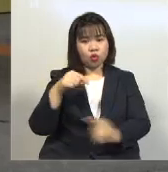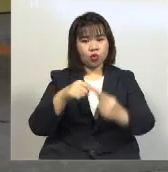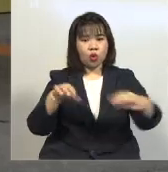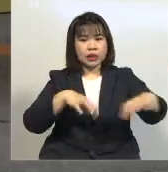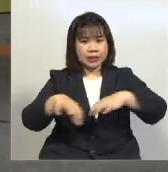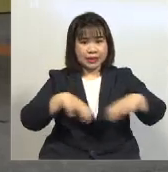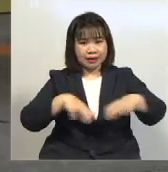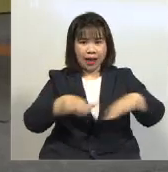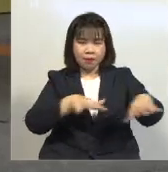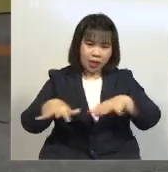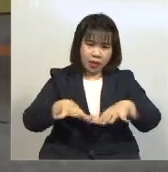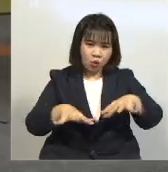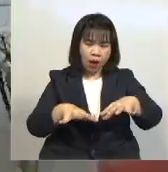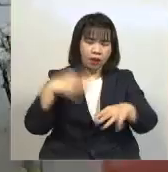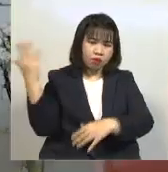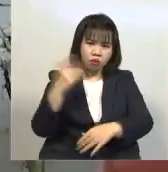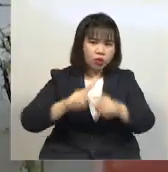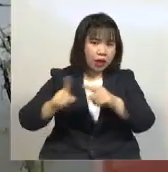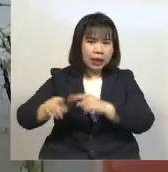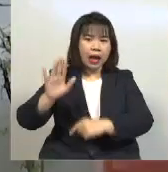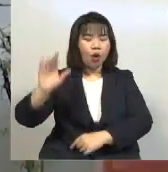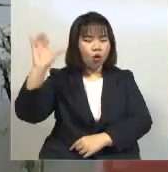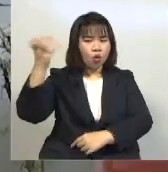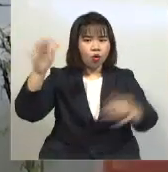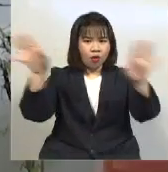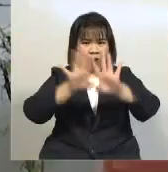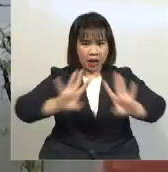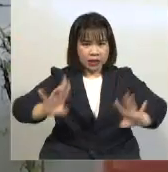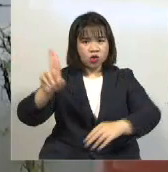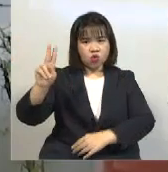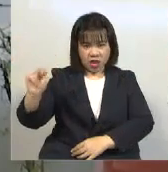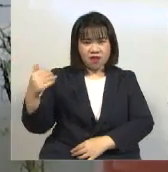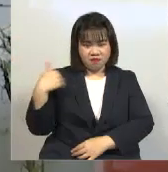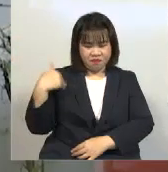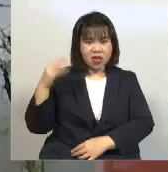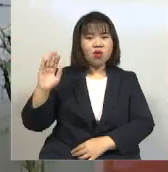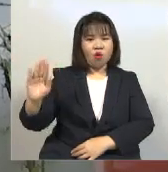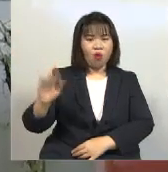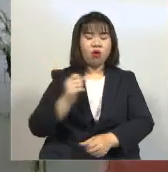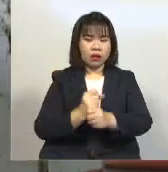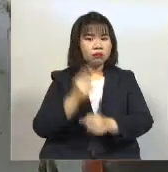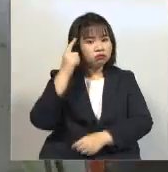ยพิบัติอาเซียนและวันลดภัยพิบัติสากลขององค์การสหประชาชาติในการส